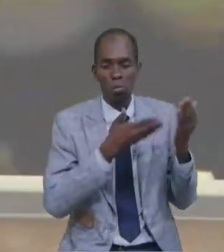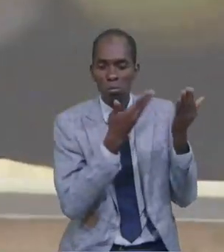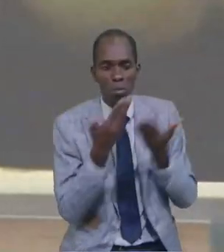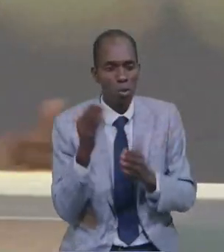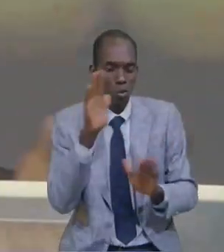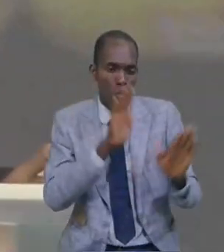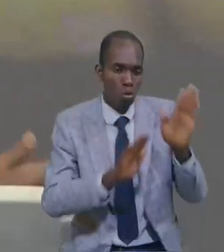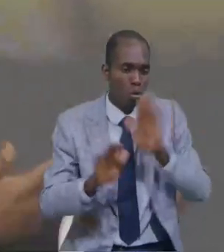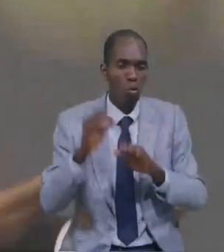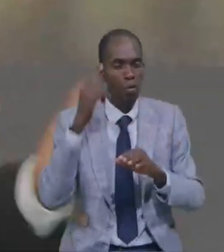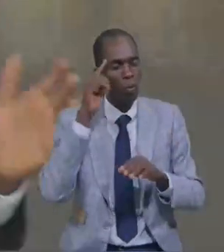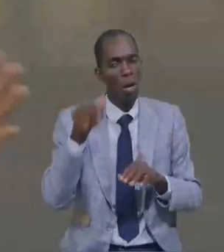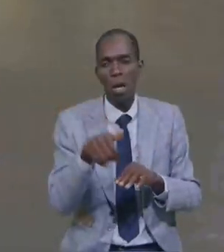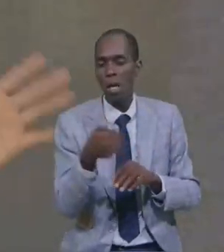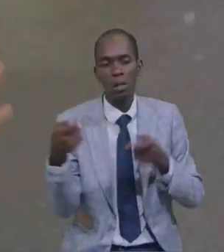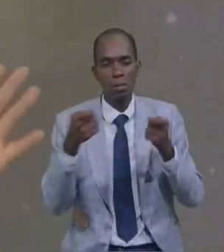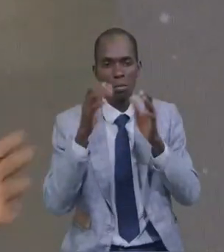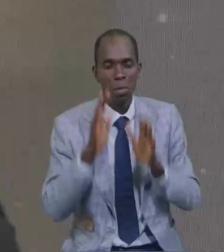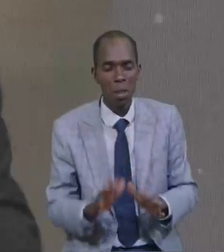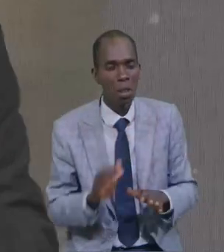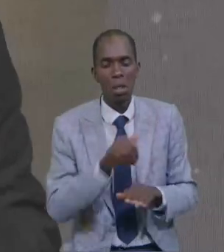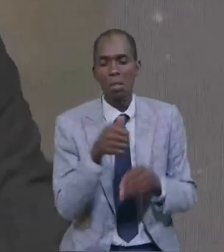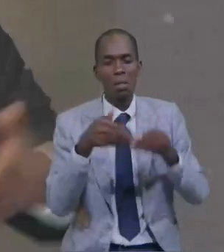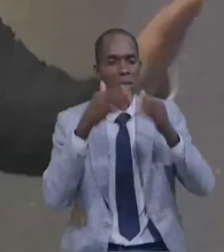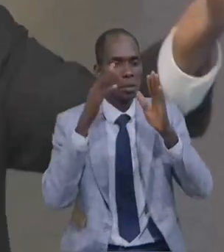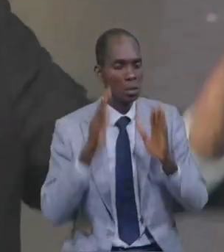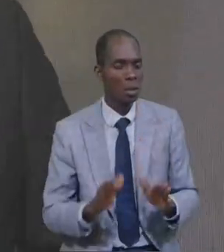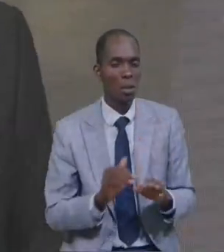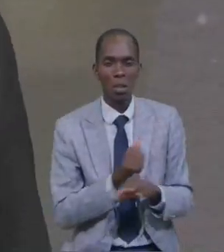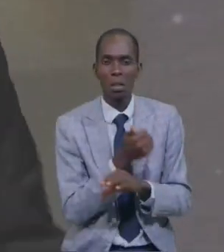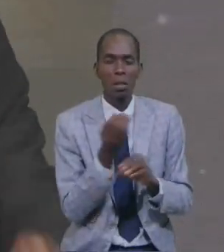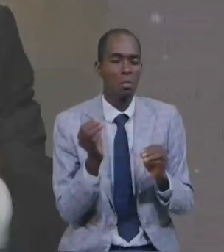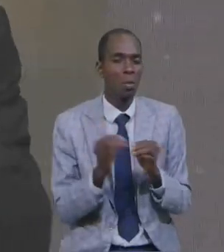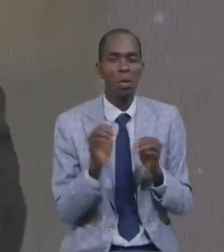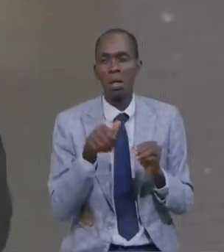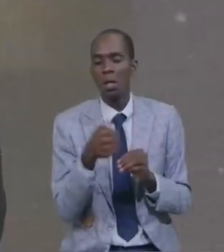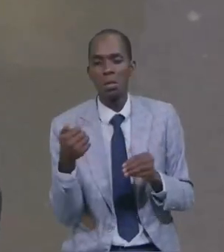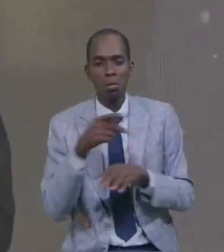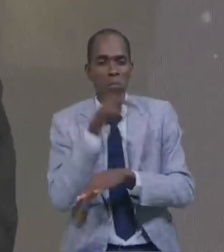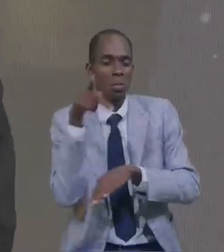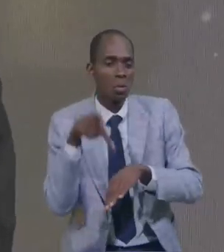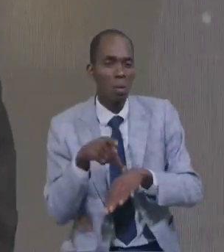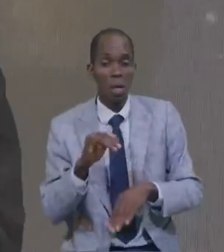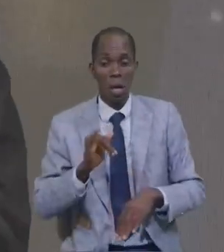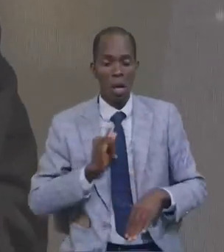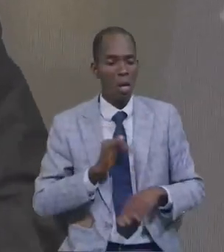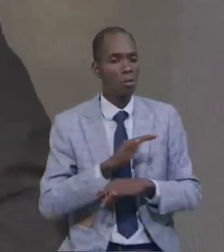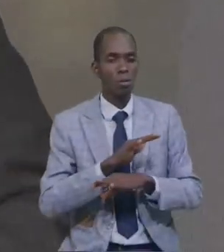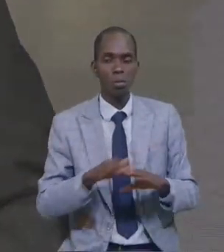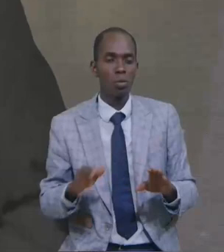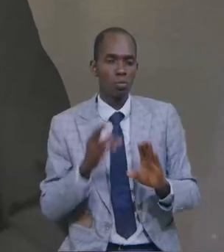Je ne cause plus de problèmes de trouver personne. Aucun autre problème. Aucune famille. Il y